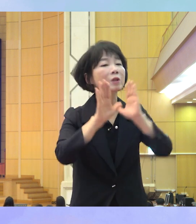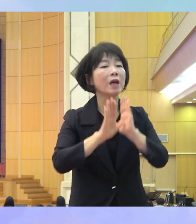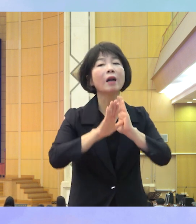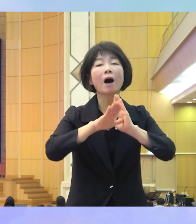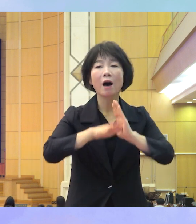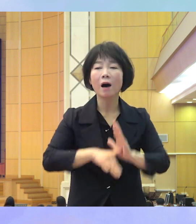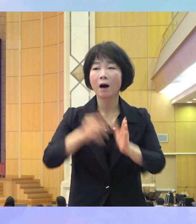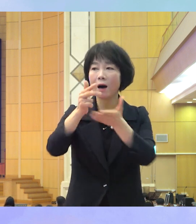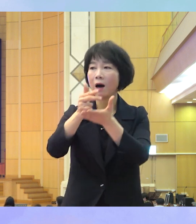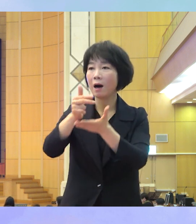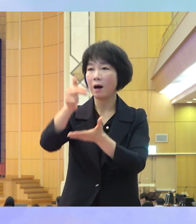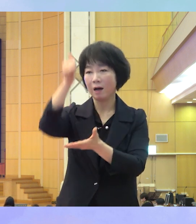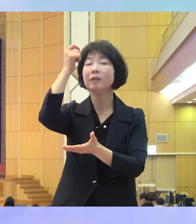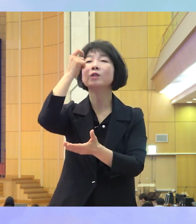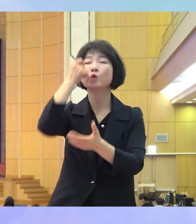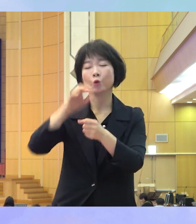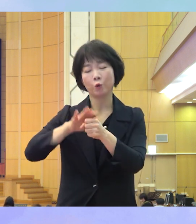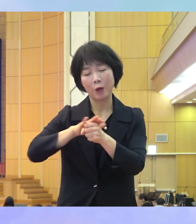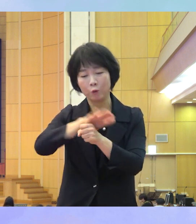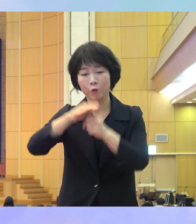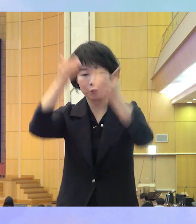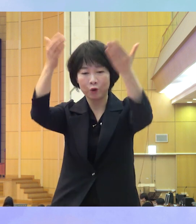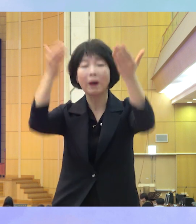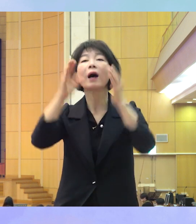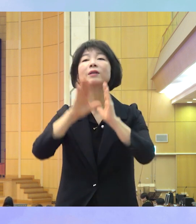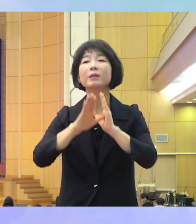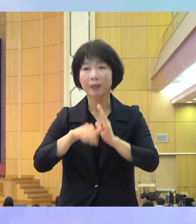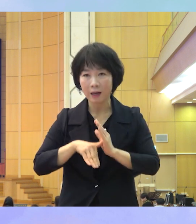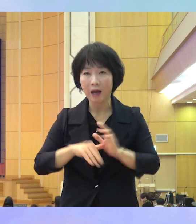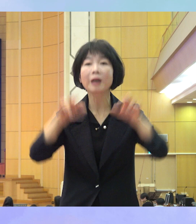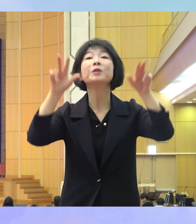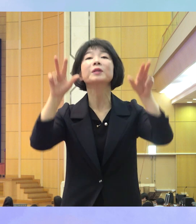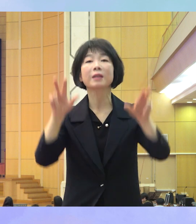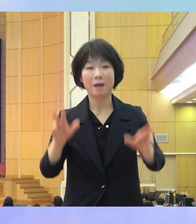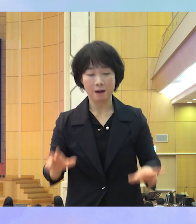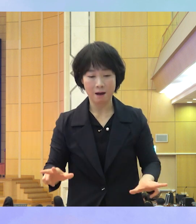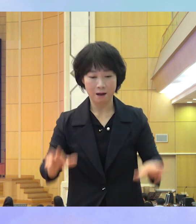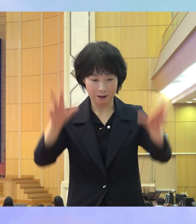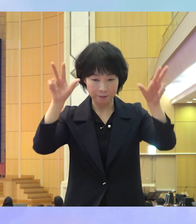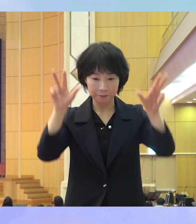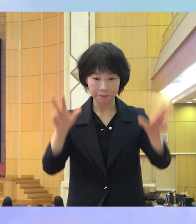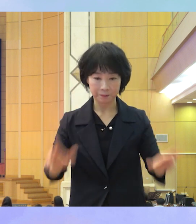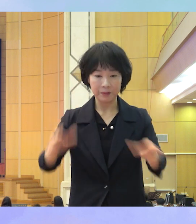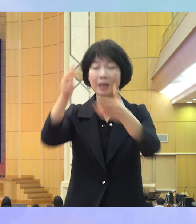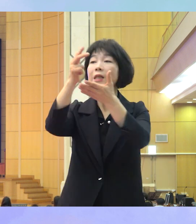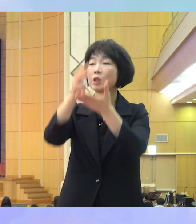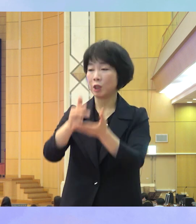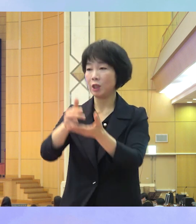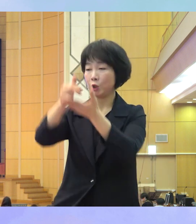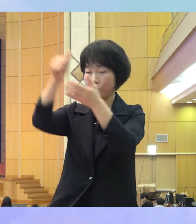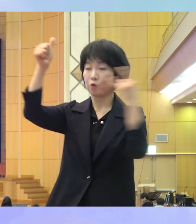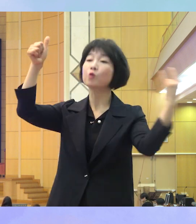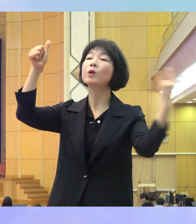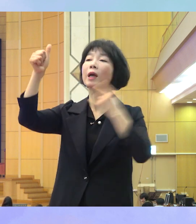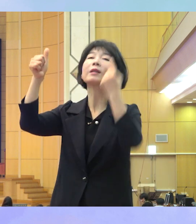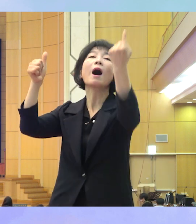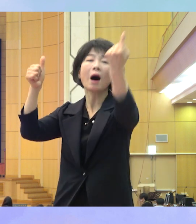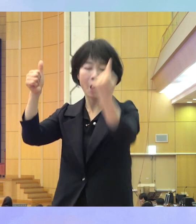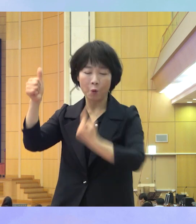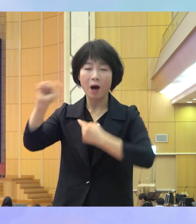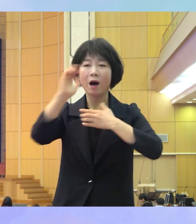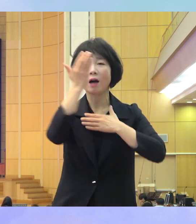이때라 이때라 주의 긍휼 받을 때가 이때라. 지금